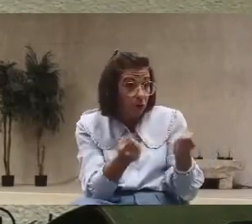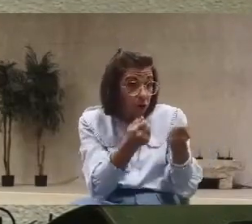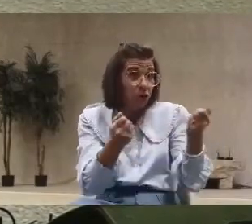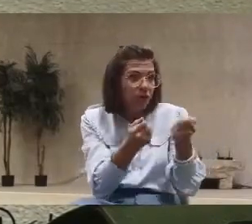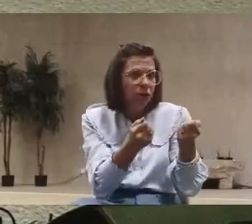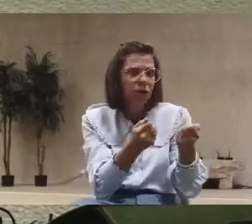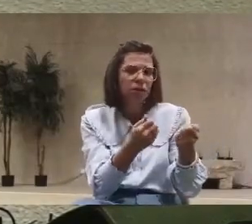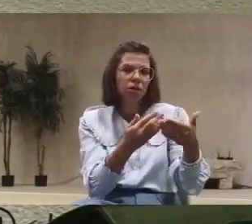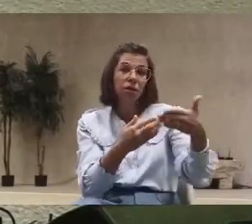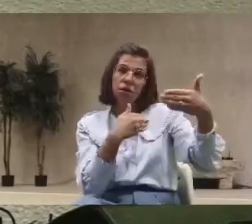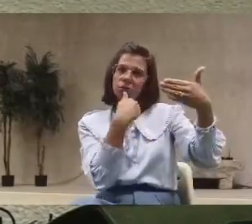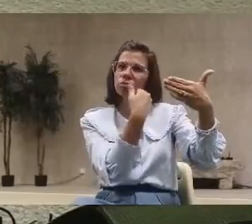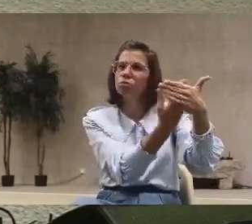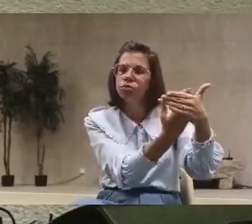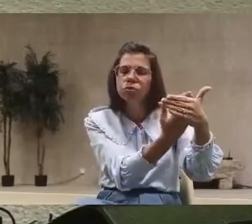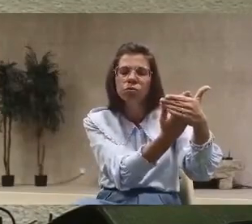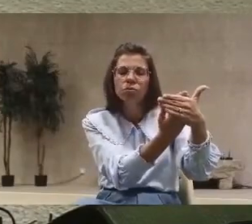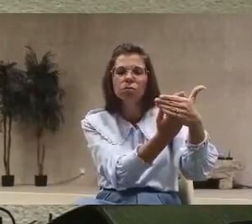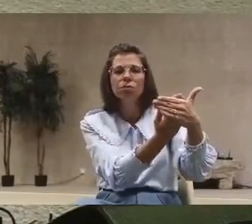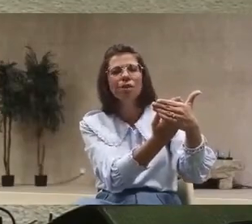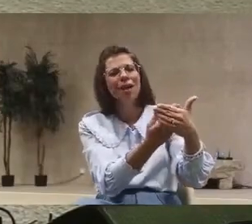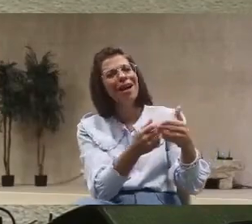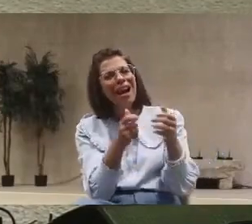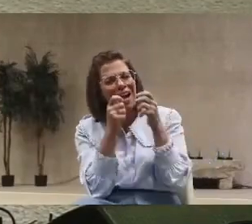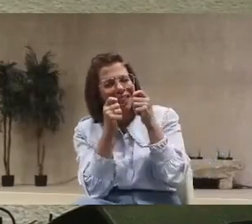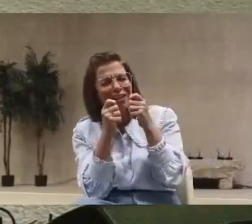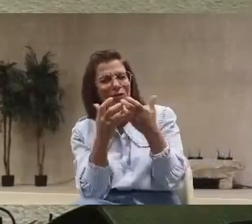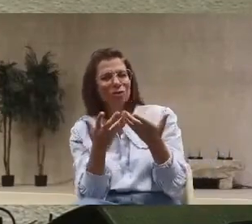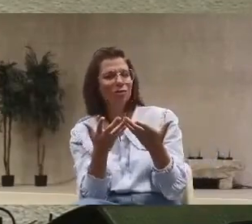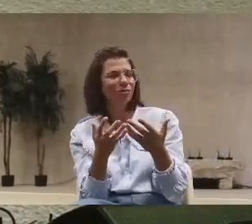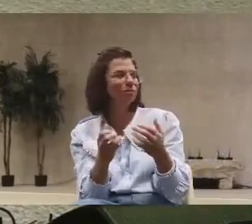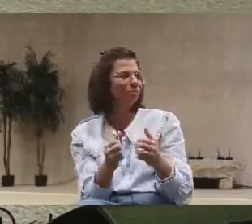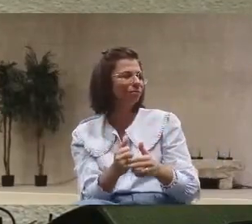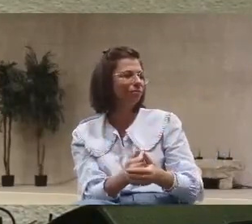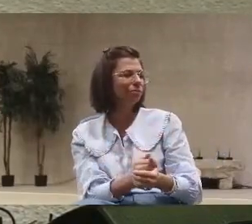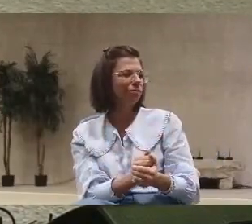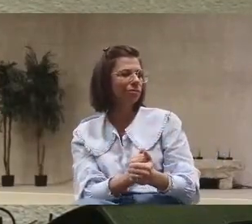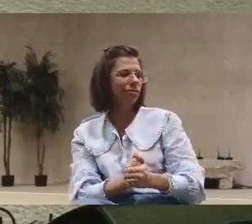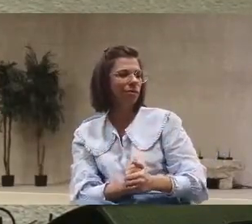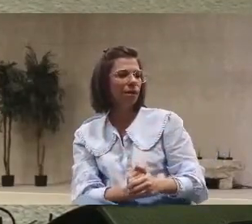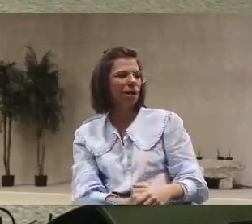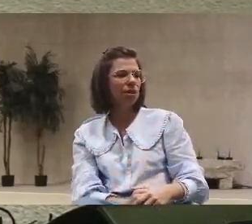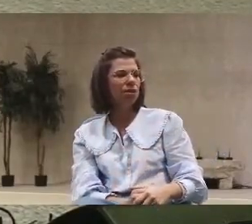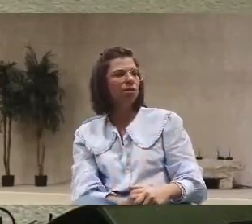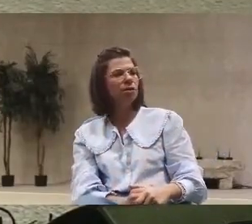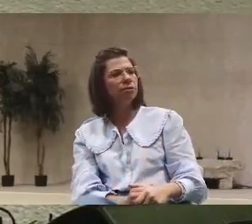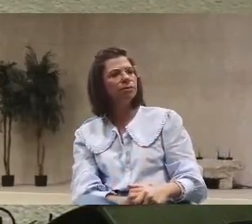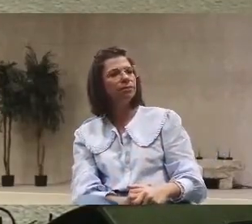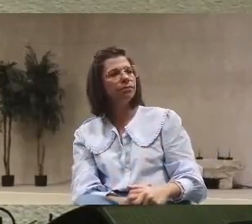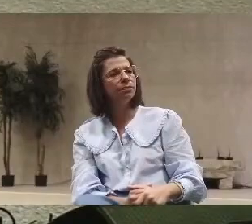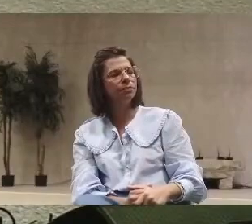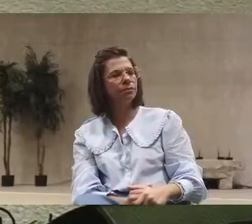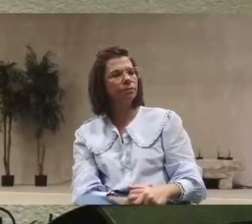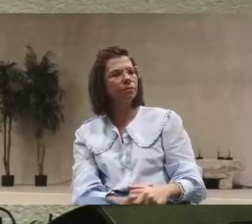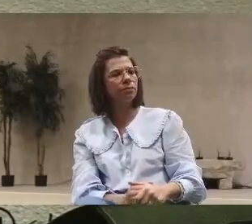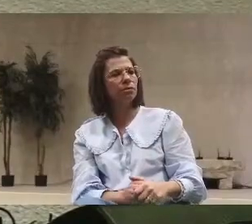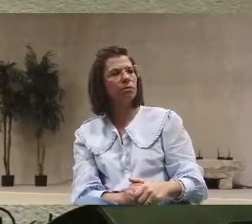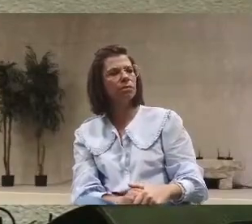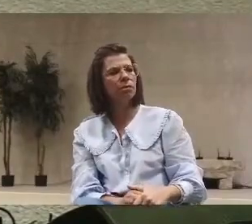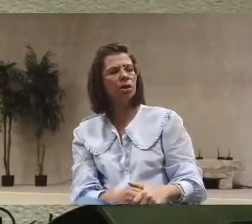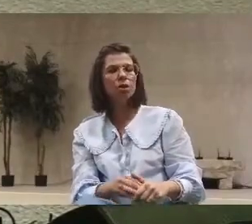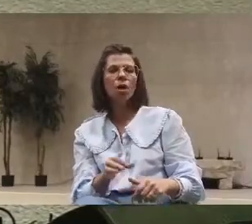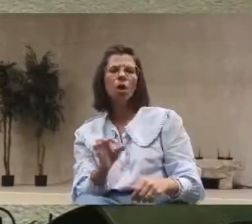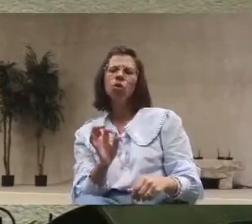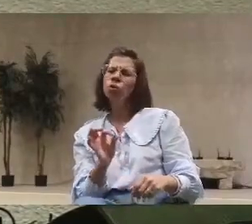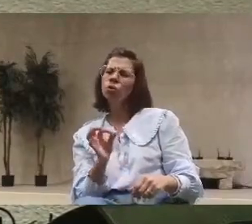et si on ne fait que annoncer les choses oui accomplir sa destinée entrer dans sa destinée ou réveiller